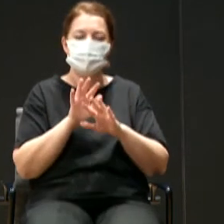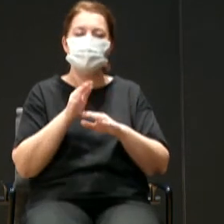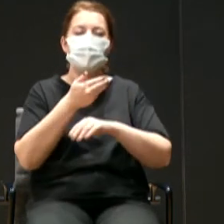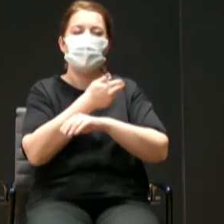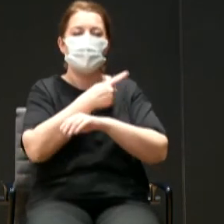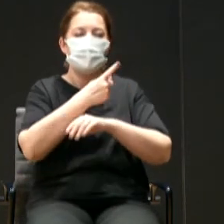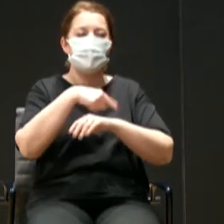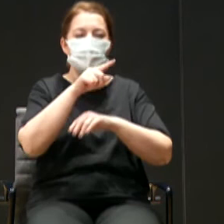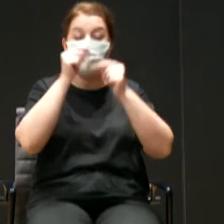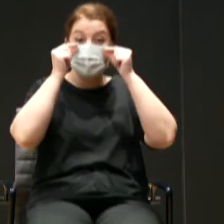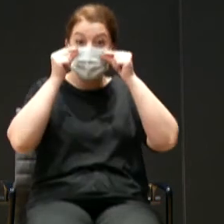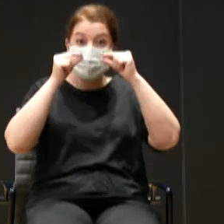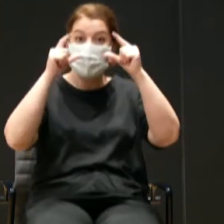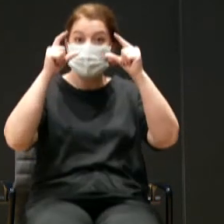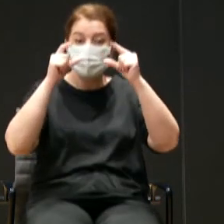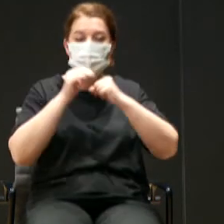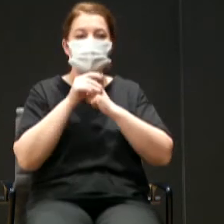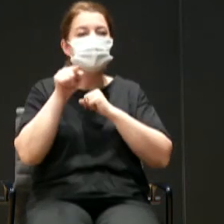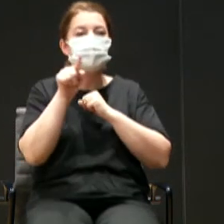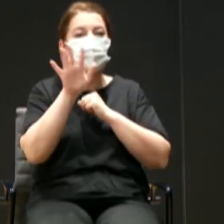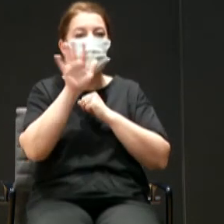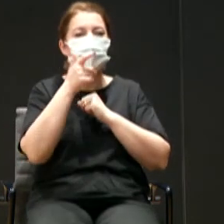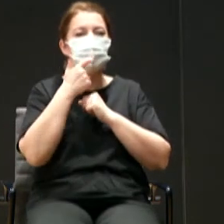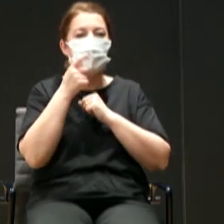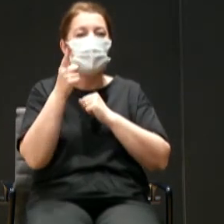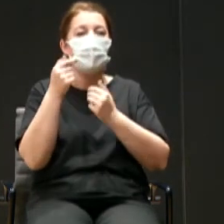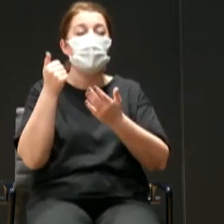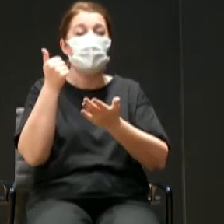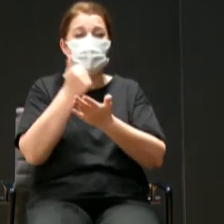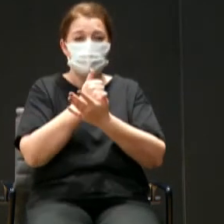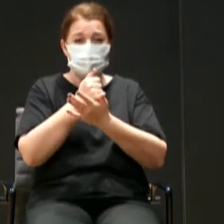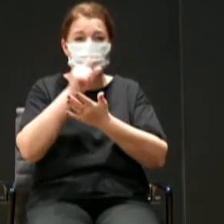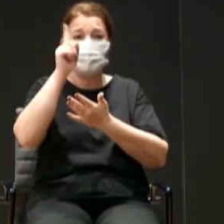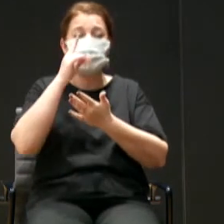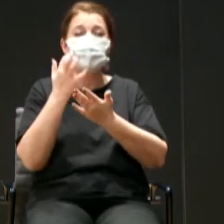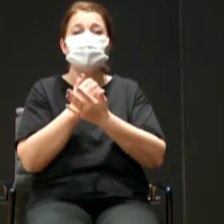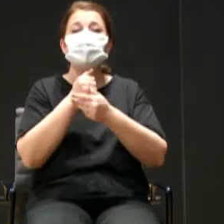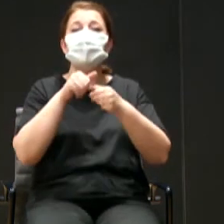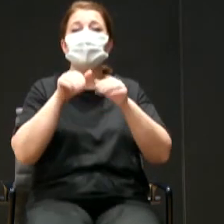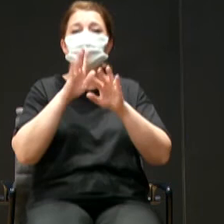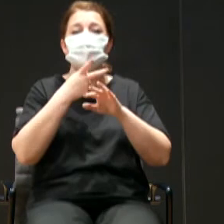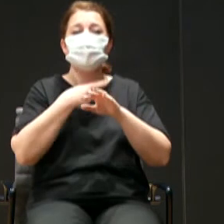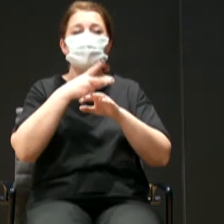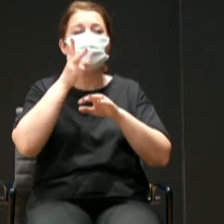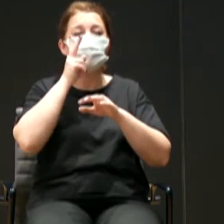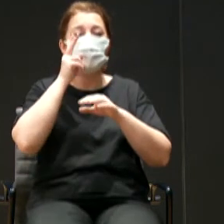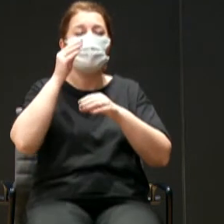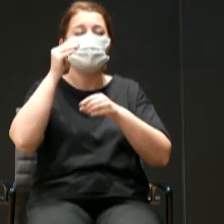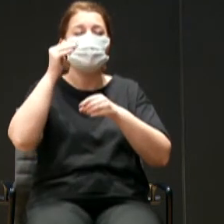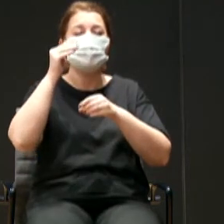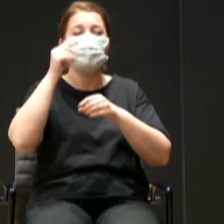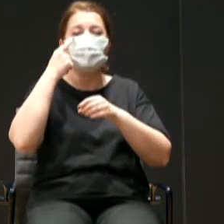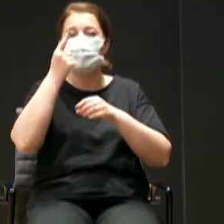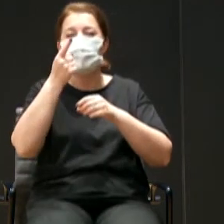bunları uyandı. Bakın siz 50 yıldır iktidar değilsiniz. Bizim son anketlerdeki çıkan sizin, bak